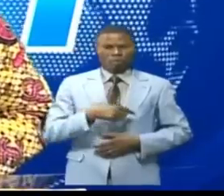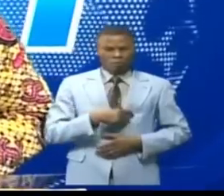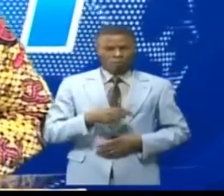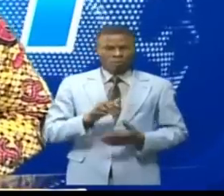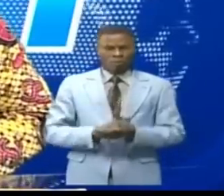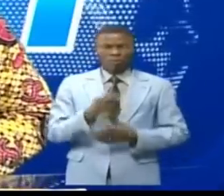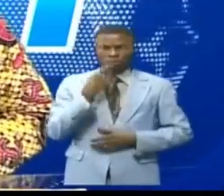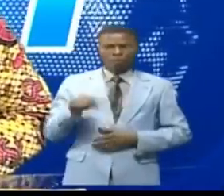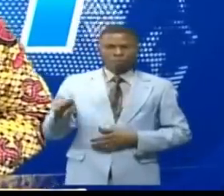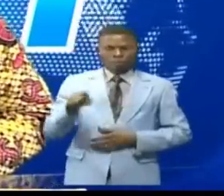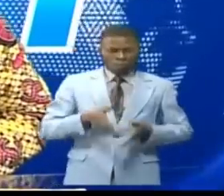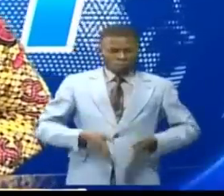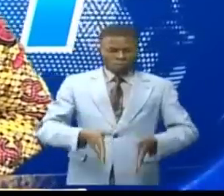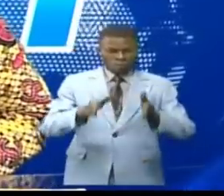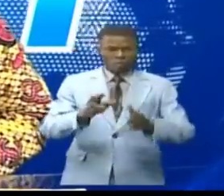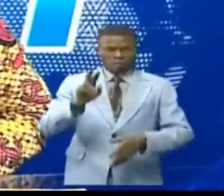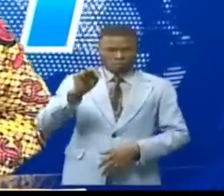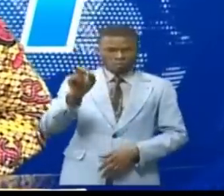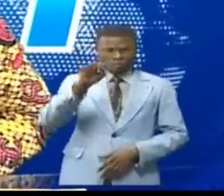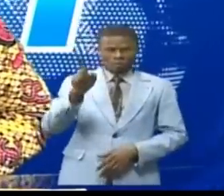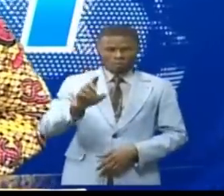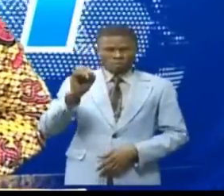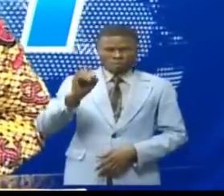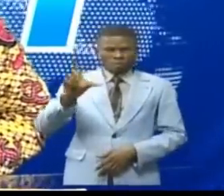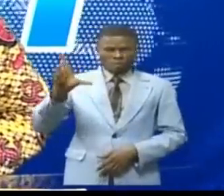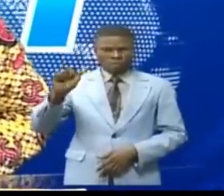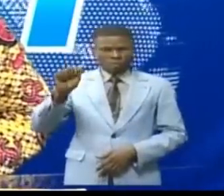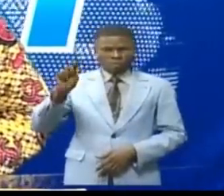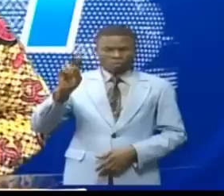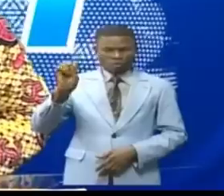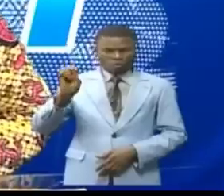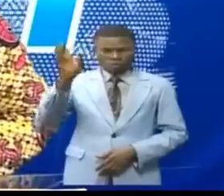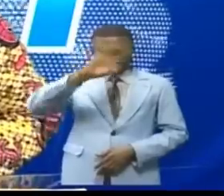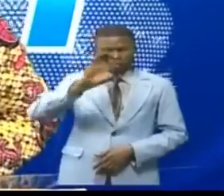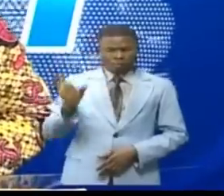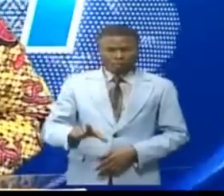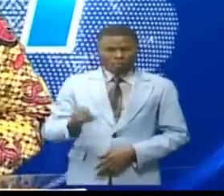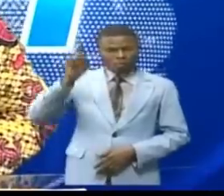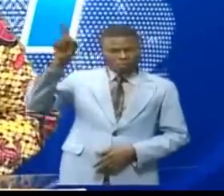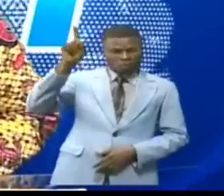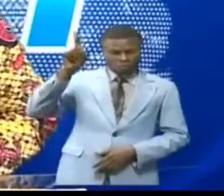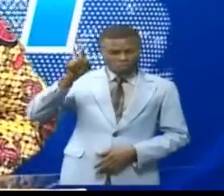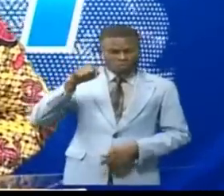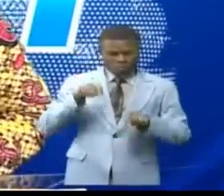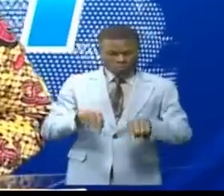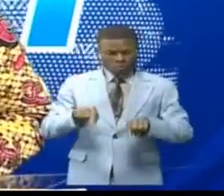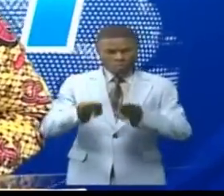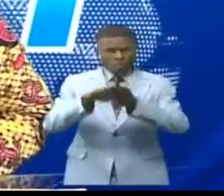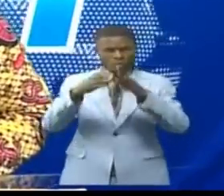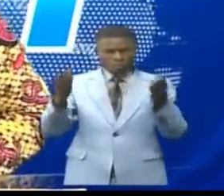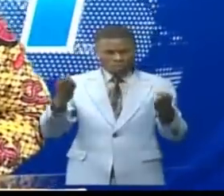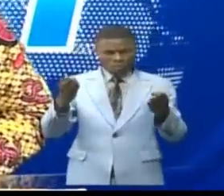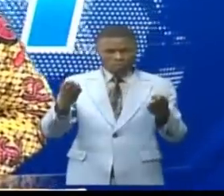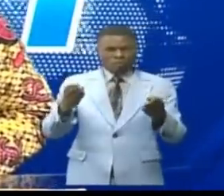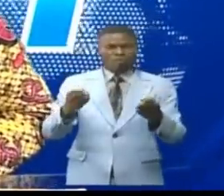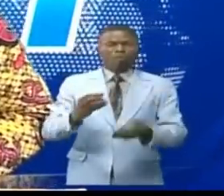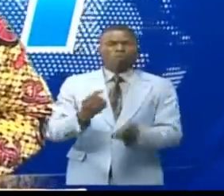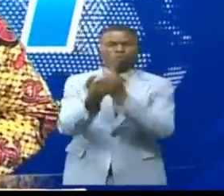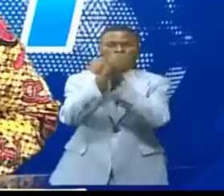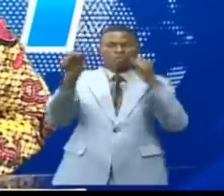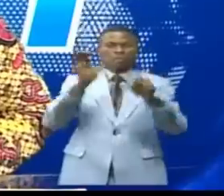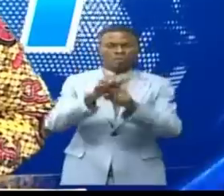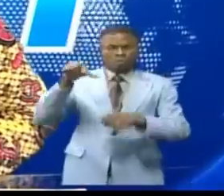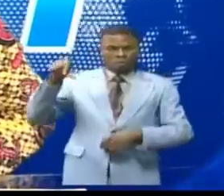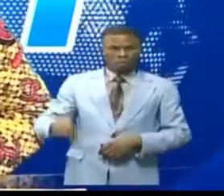Je disais, la route Nzolana dans la commune de Ngalema va participer au désenclavement de plusieurs quartiers.